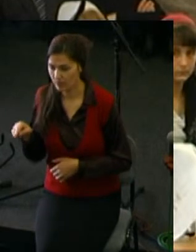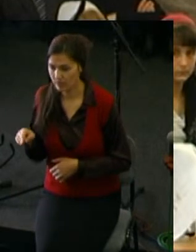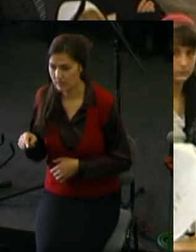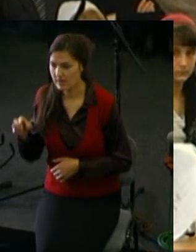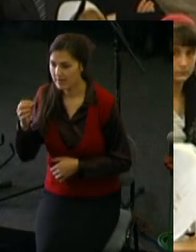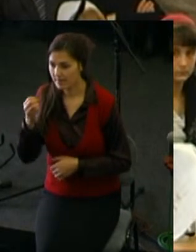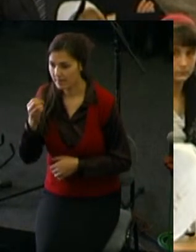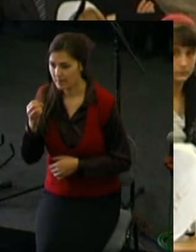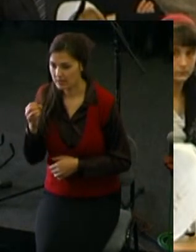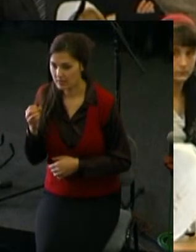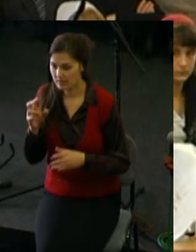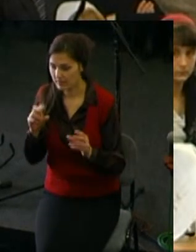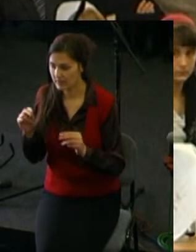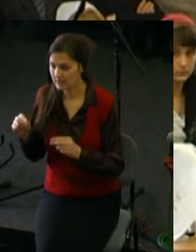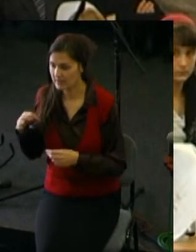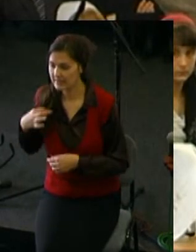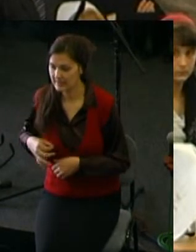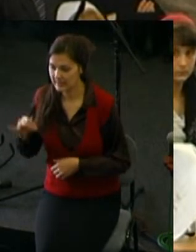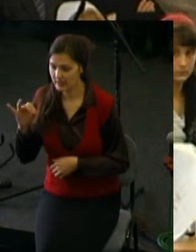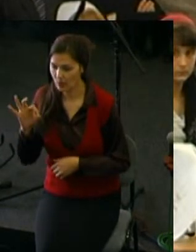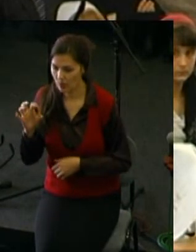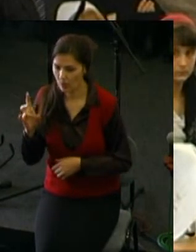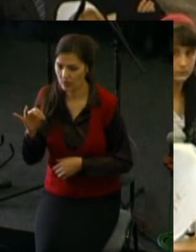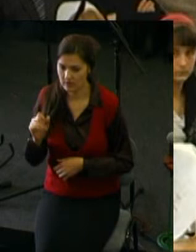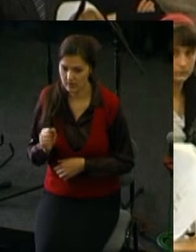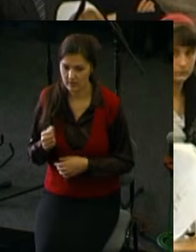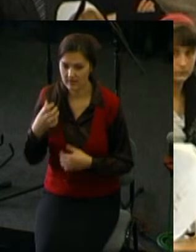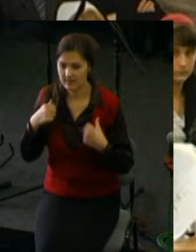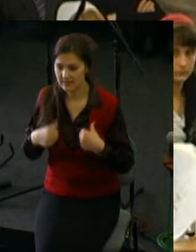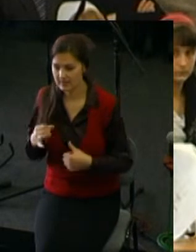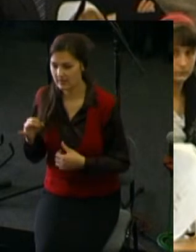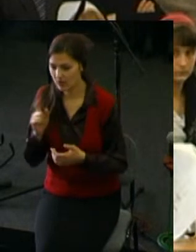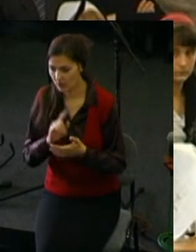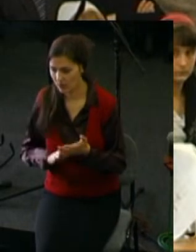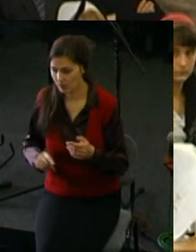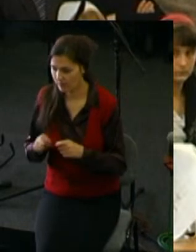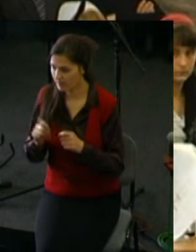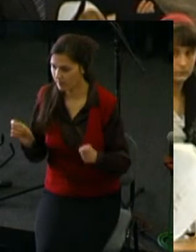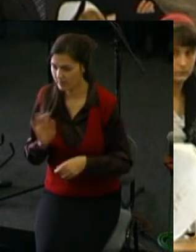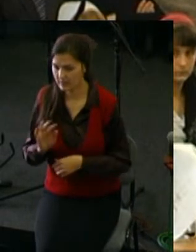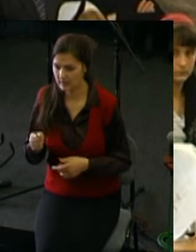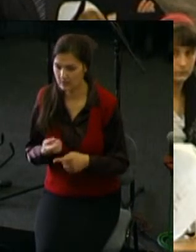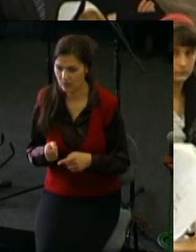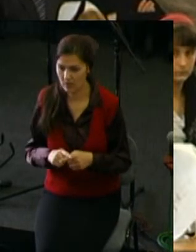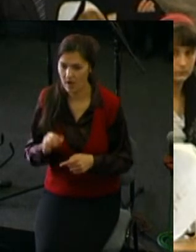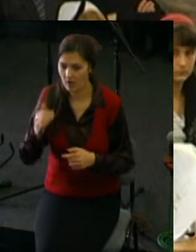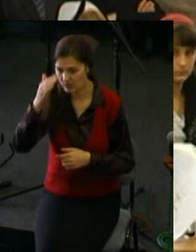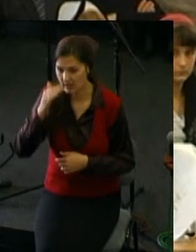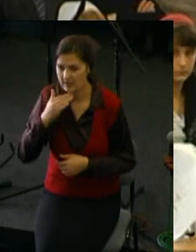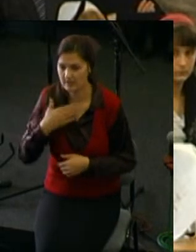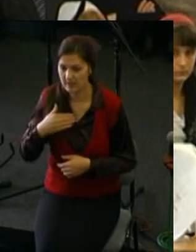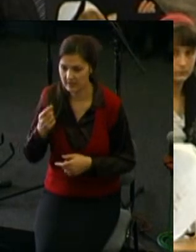ти симоне сину бо тіло й Кров не відкрили тобі цього